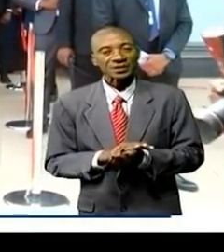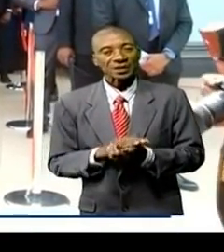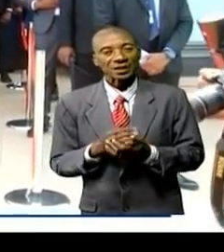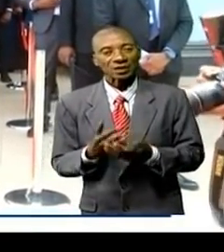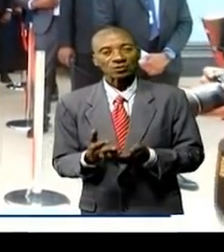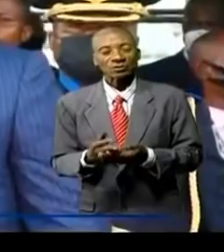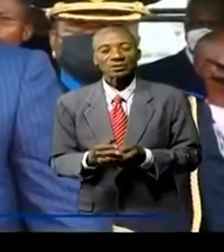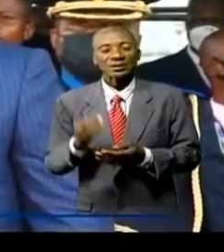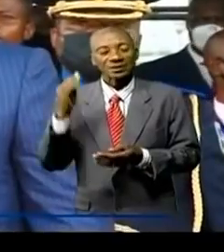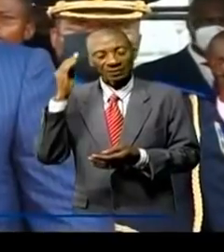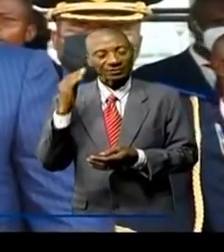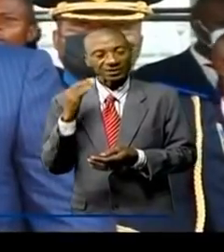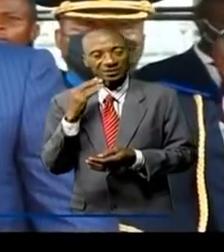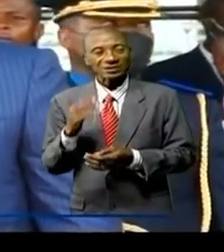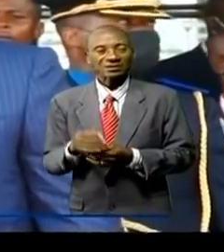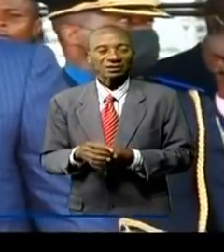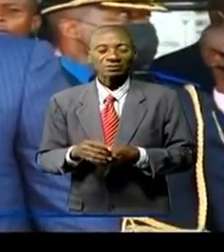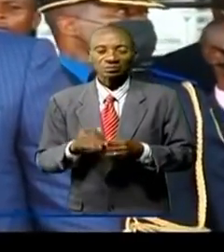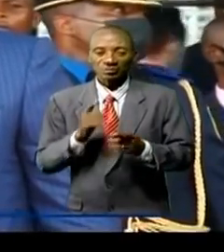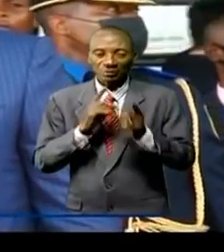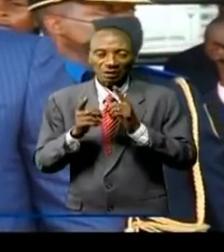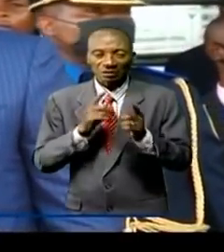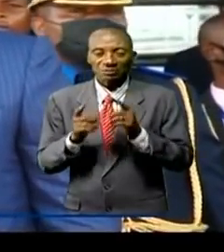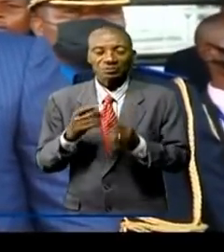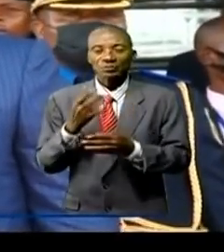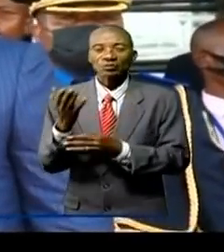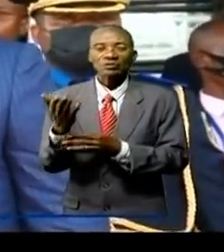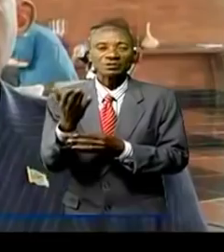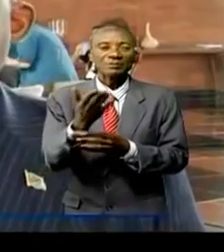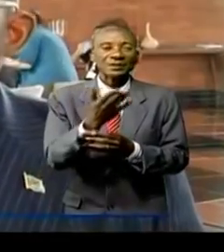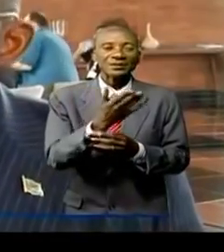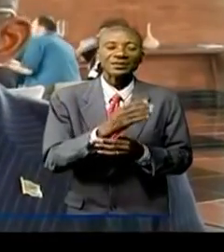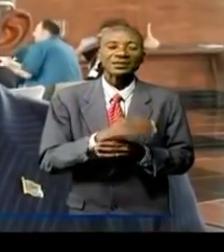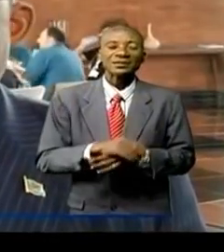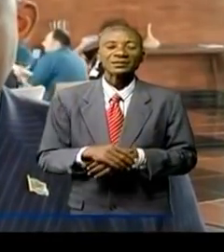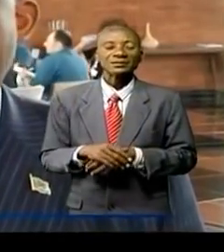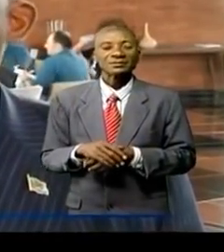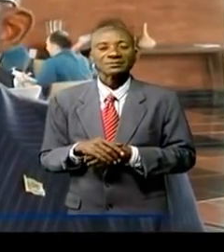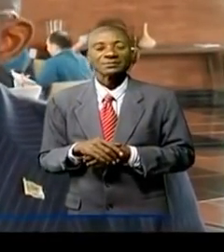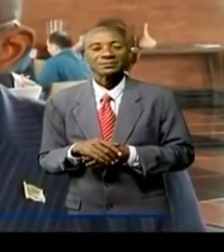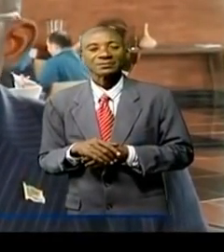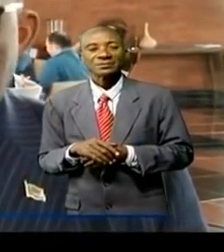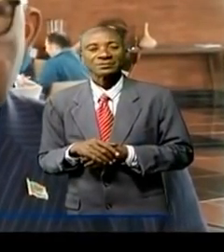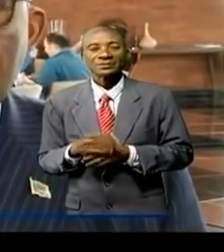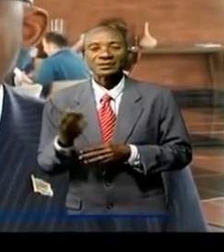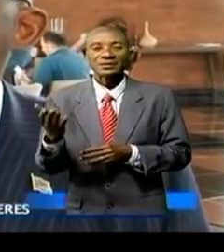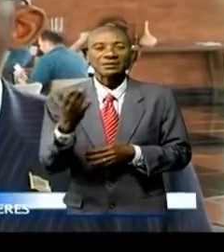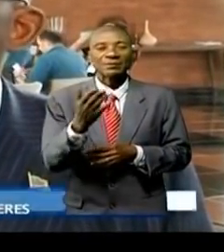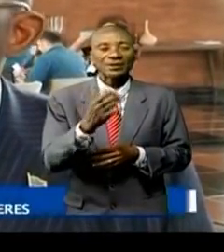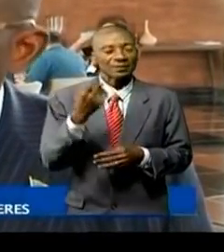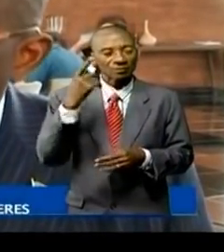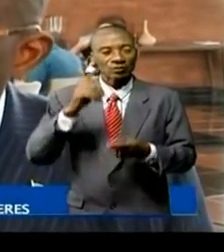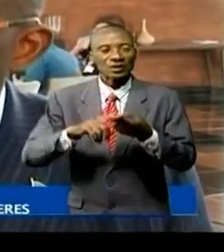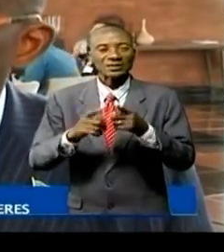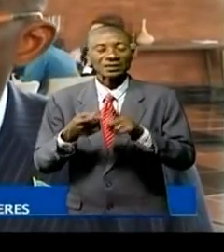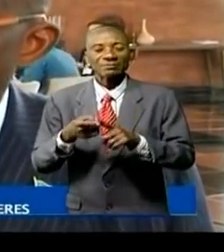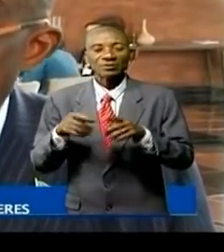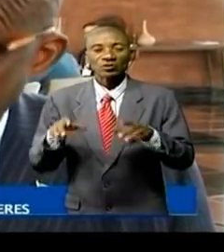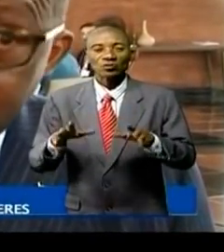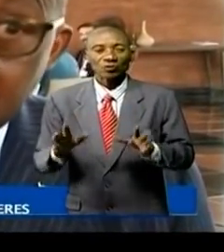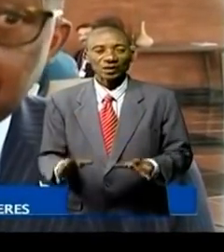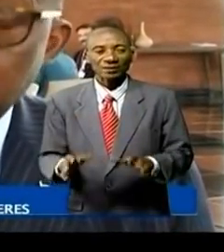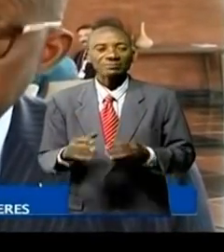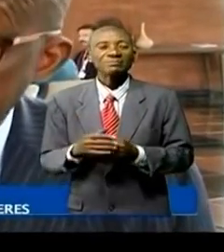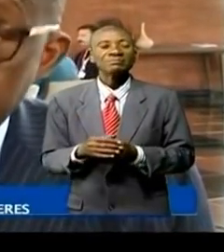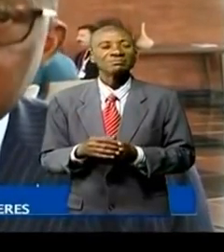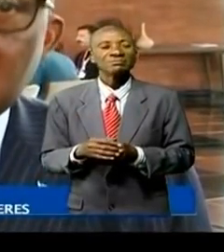saisi l'occasion pour lancer un appel à tous les Congolais. Je lance un appel aux compatriotes de profiter de ce